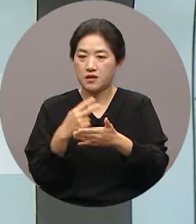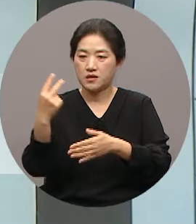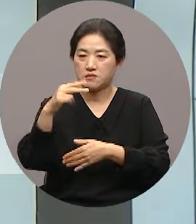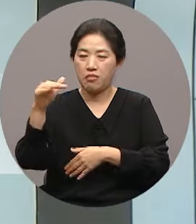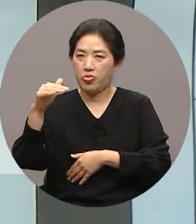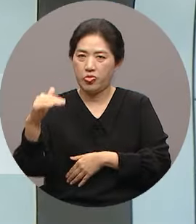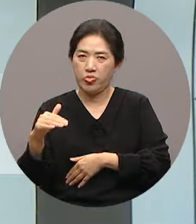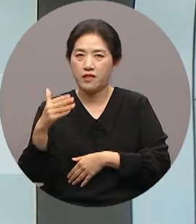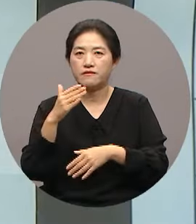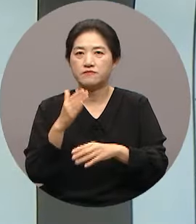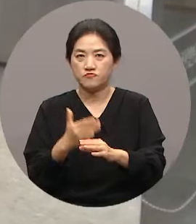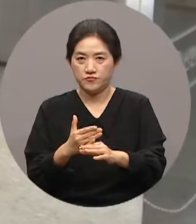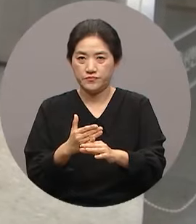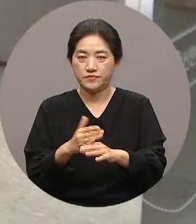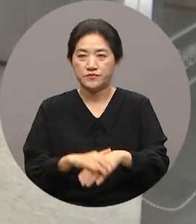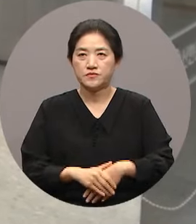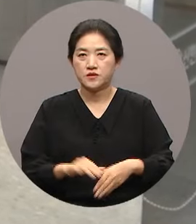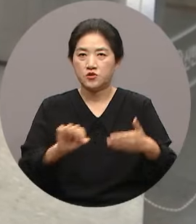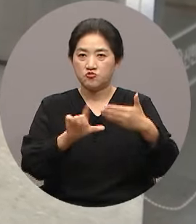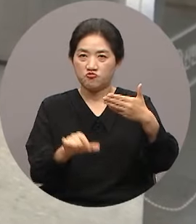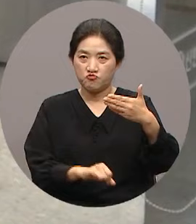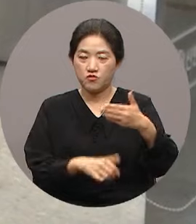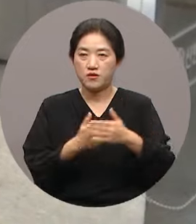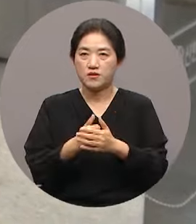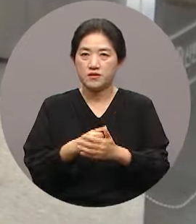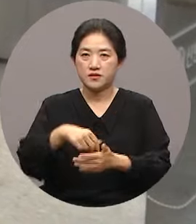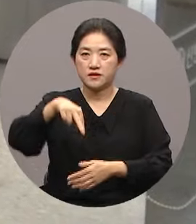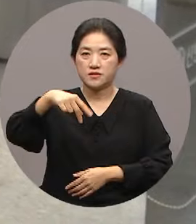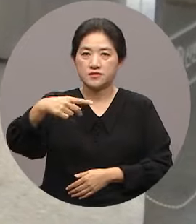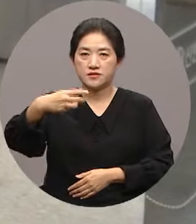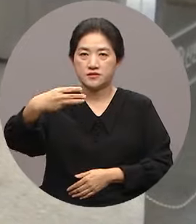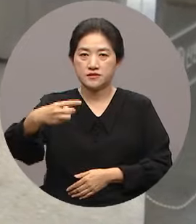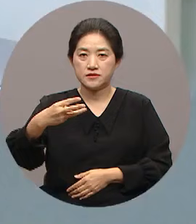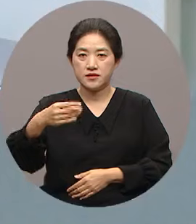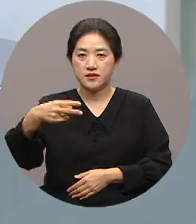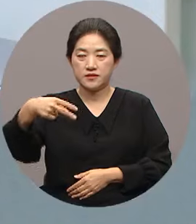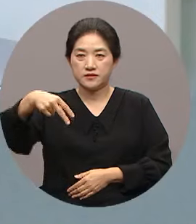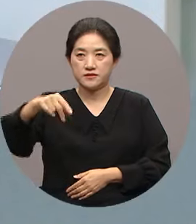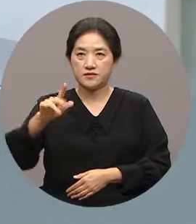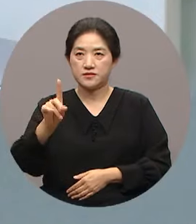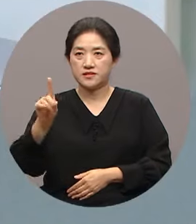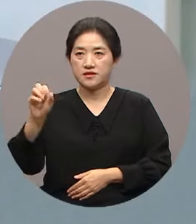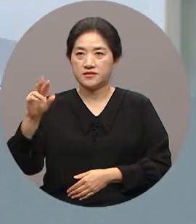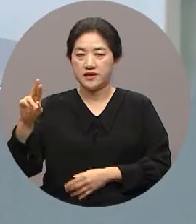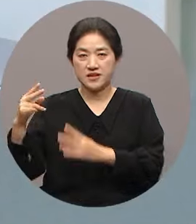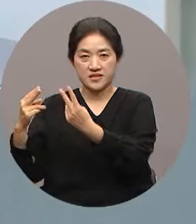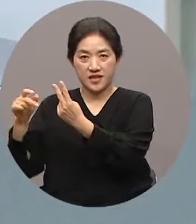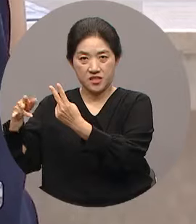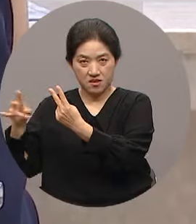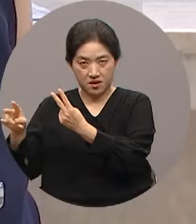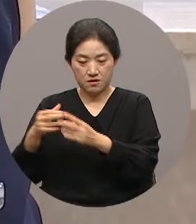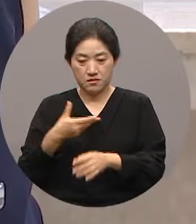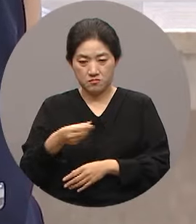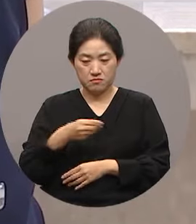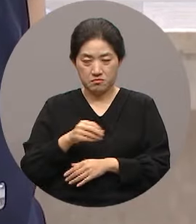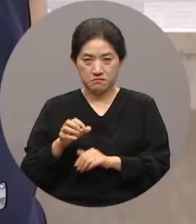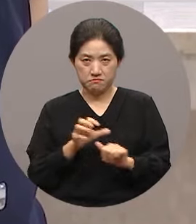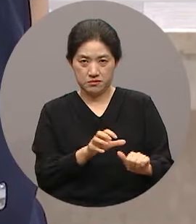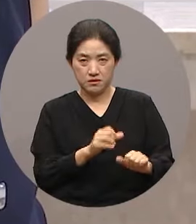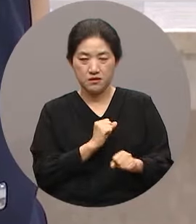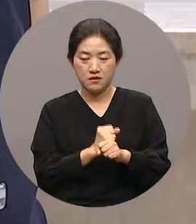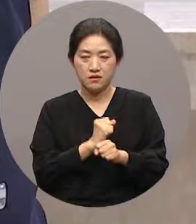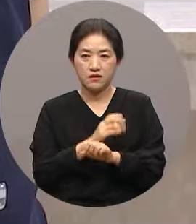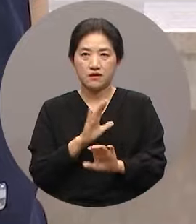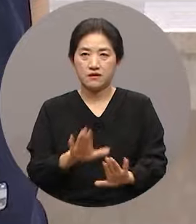미치지 못하는 상황입니다. 9월 시행된 스트레스 DSR 2단계 등 대출 규제에 거래량과 가격 상승폭이